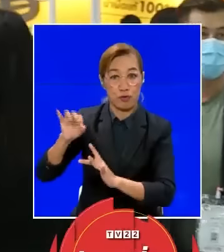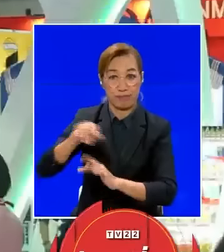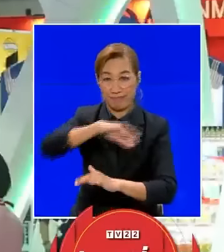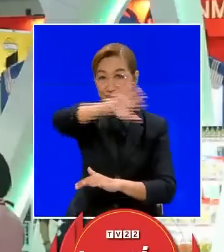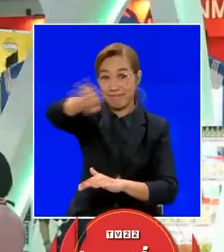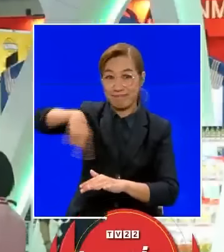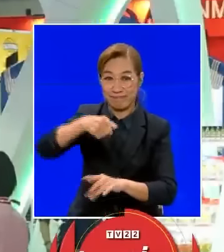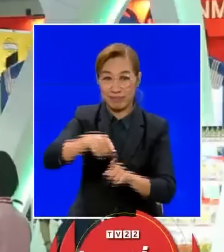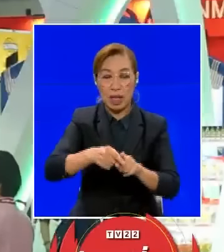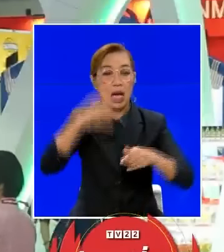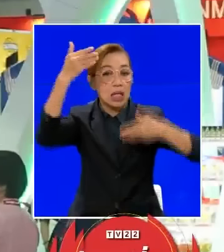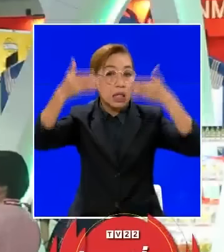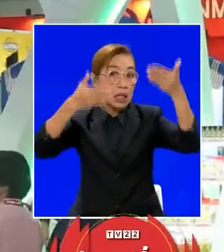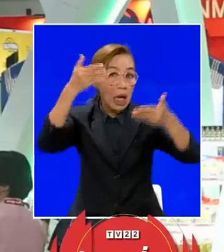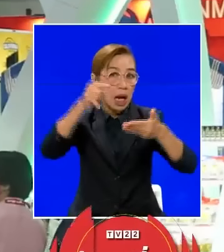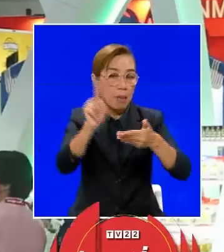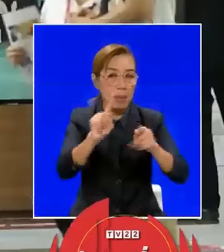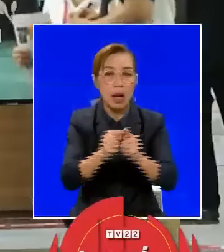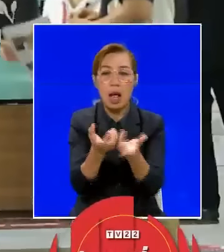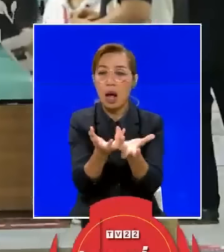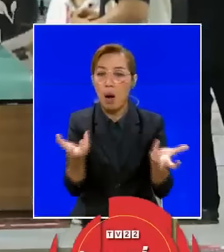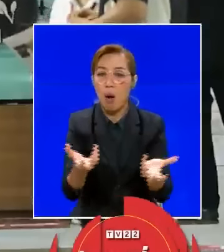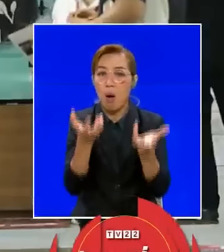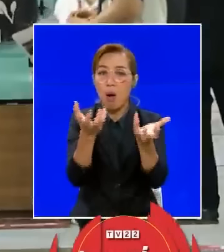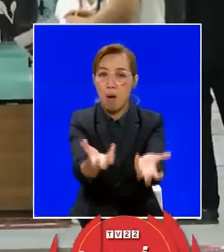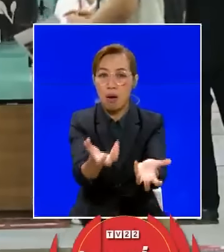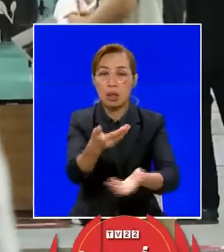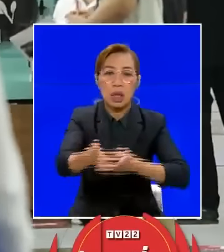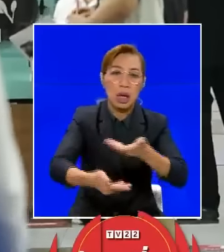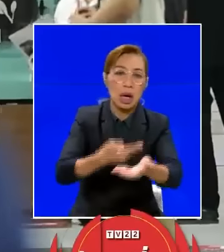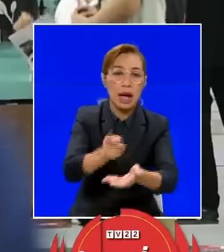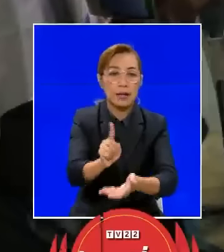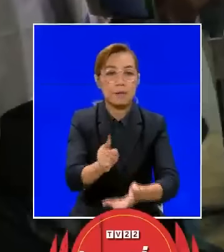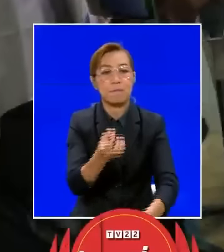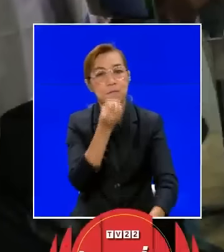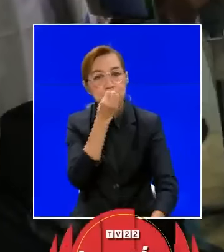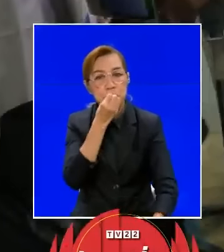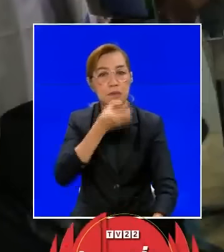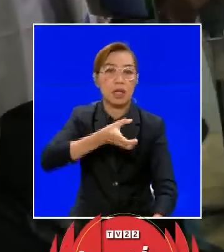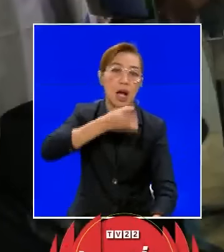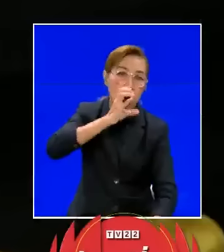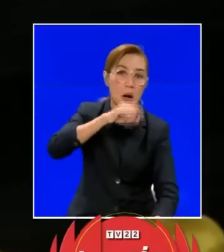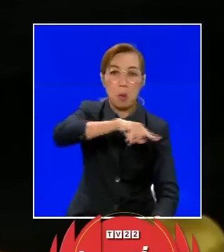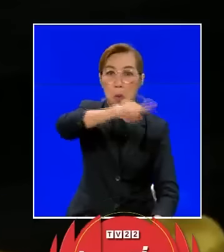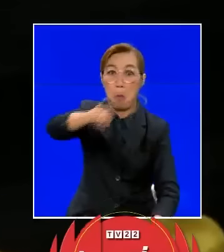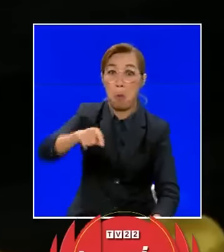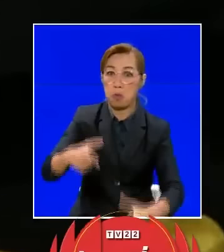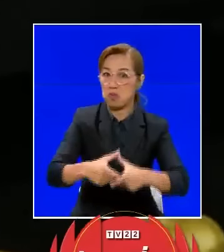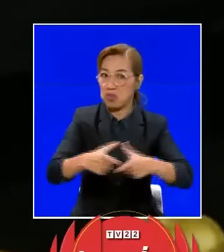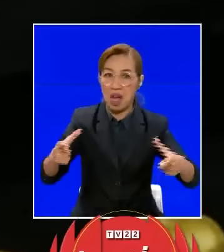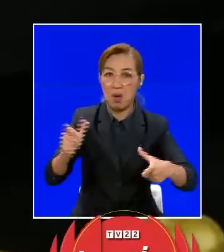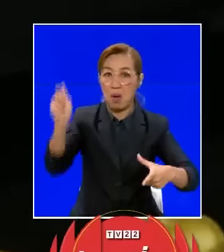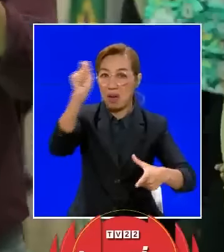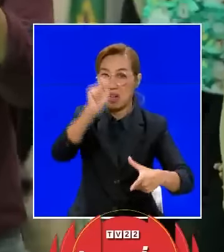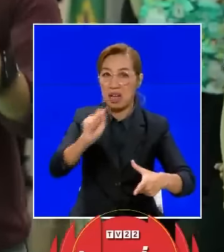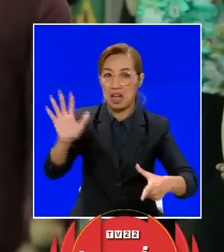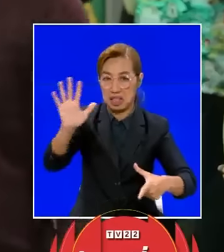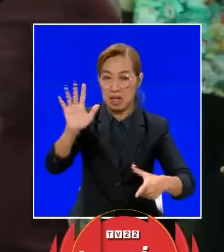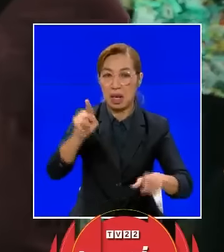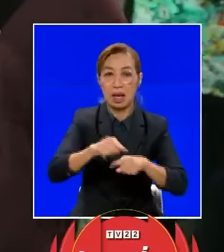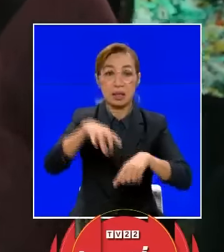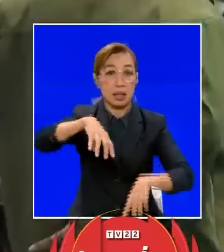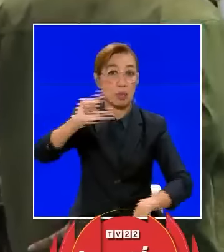ย2024นะคะเป็นงานแสดงสินค้าอาหารและเครื่องดื่มที่ใหญ่ที่สุดในเอเชียค่ะจัดขึ้นที่ Impact เมืองทองธานี